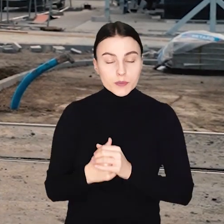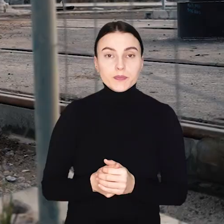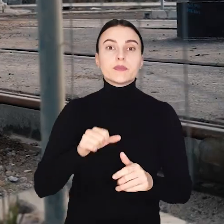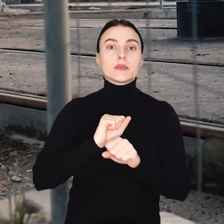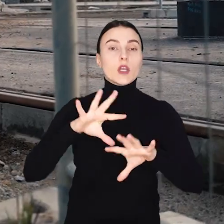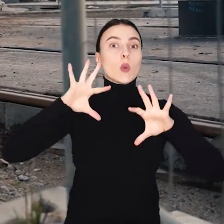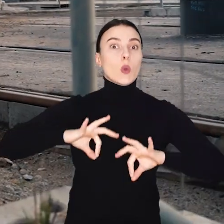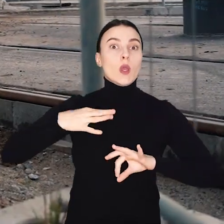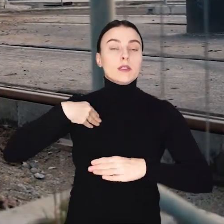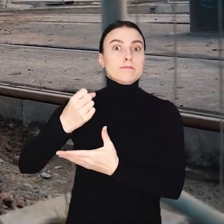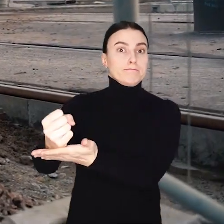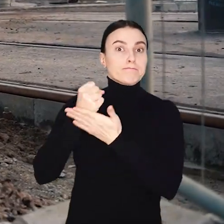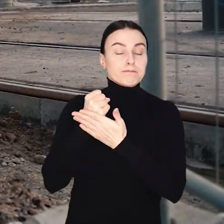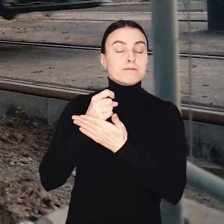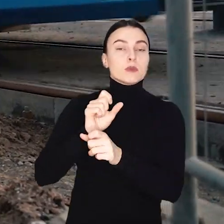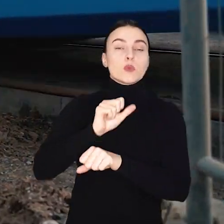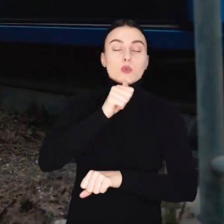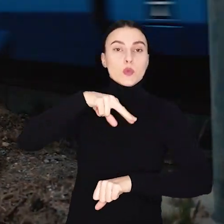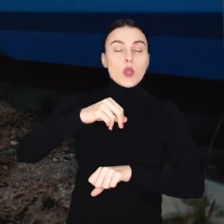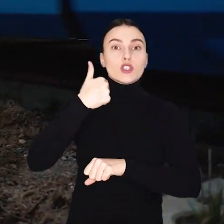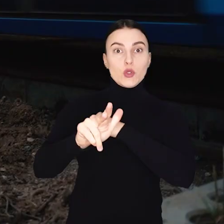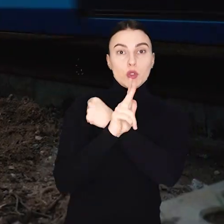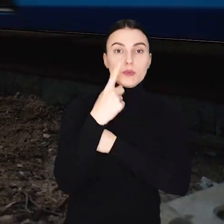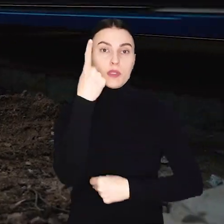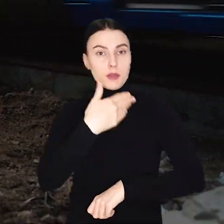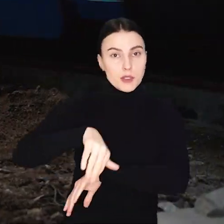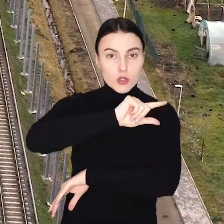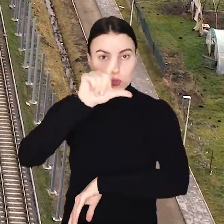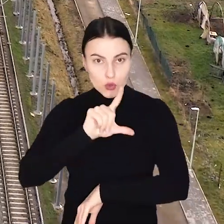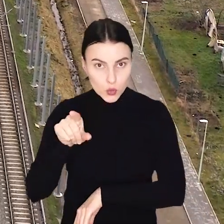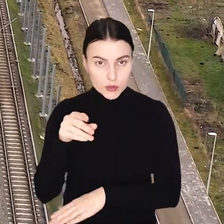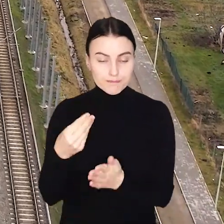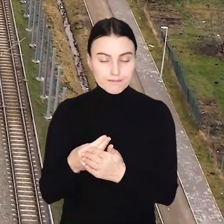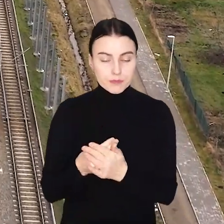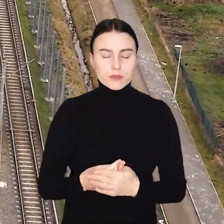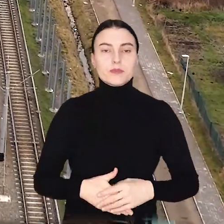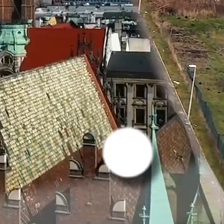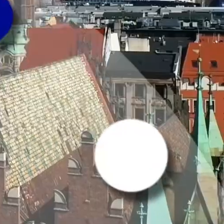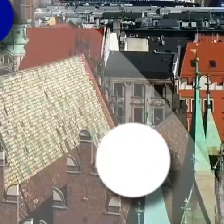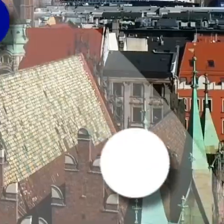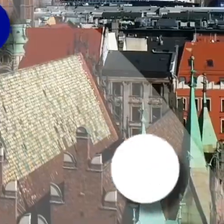dofinansowana ze środków unijnych, a jej koszt to ponad 181 milionów złotych.